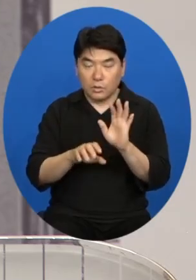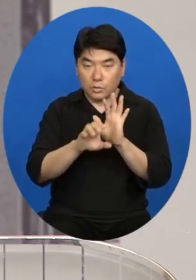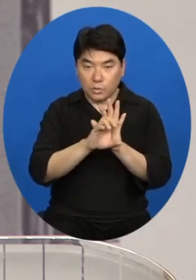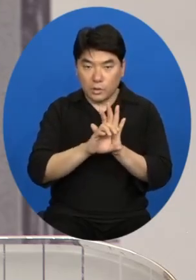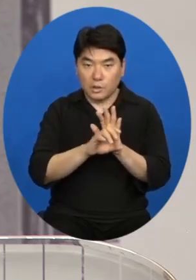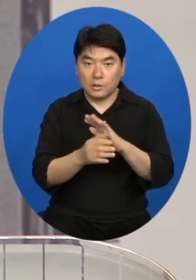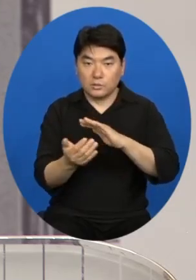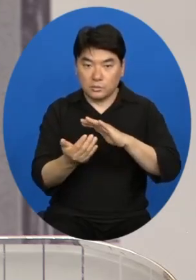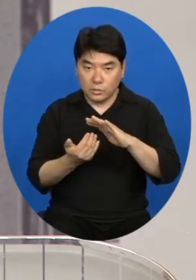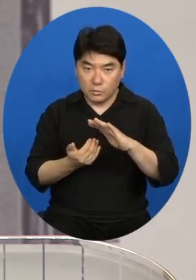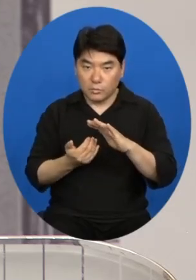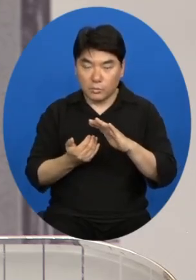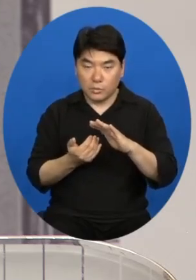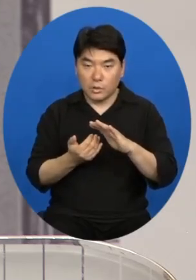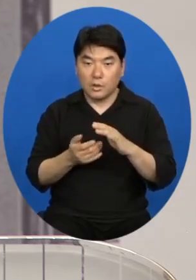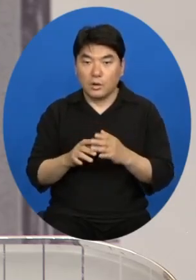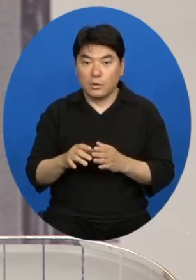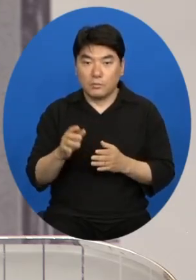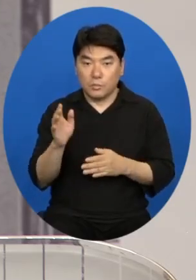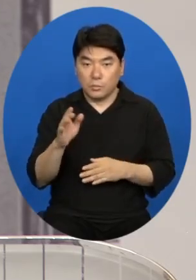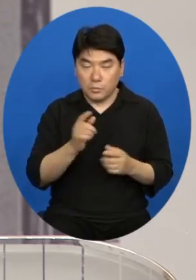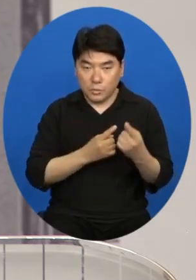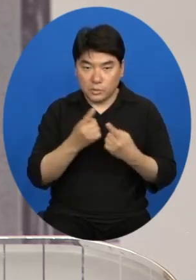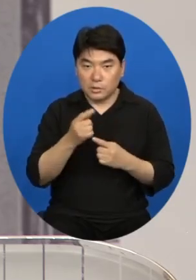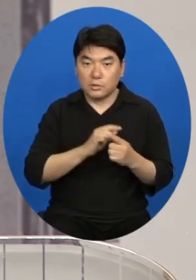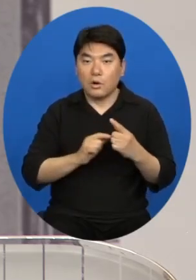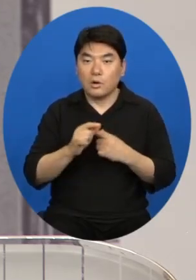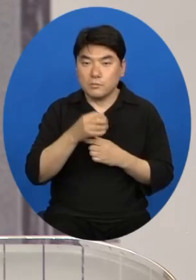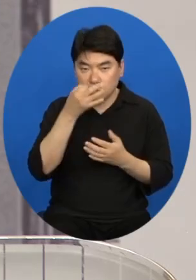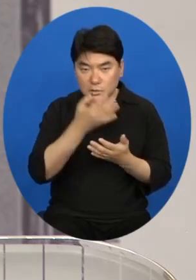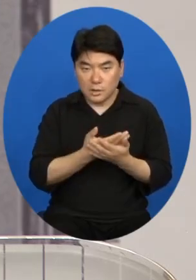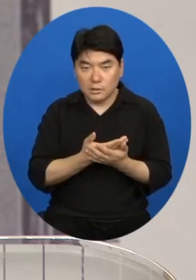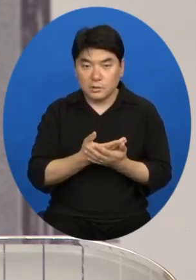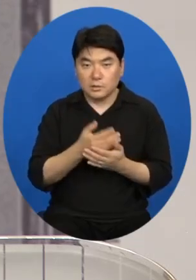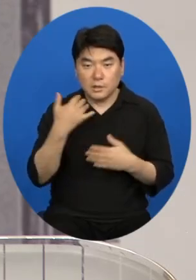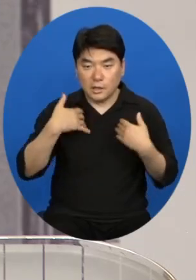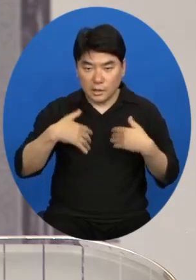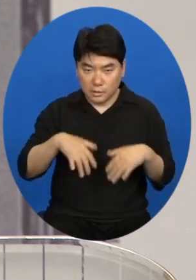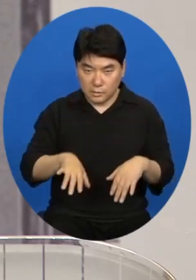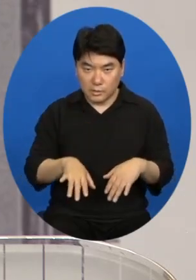됐다, 약화되었다 라고 응답한 사람이 작년의 경우에